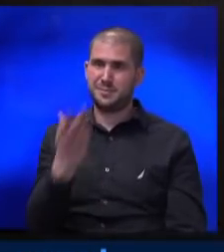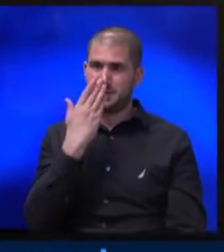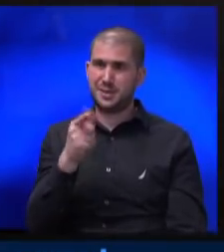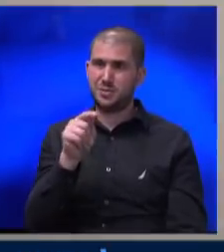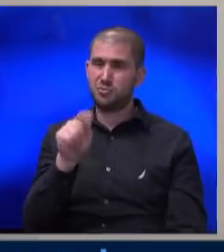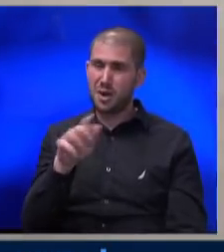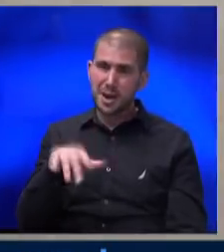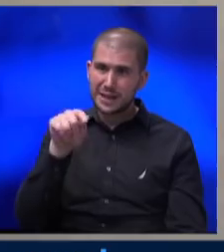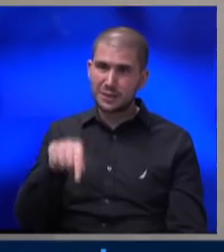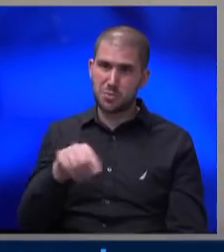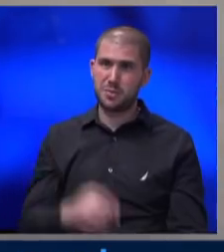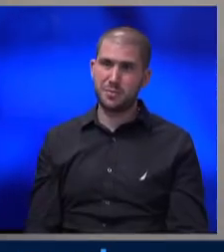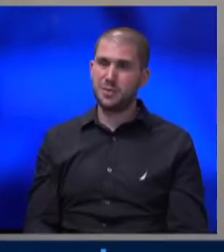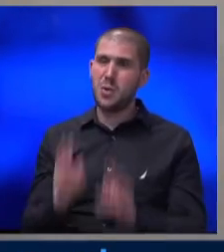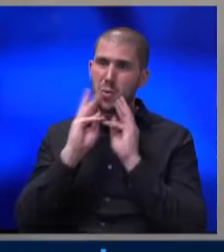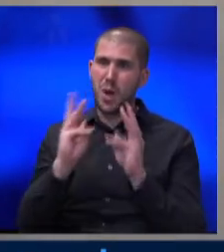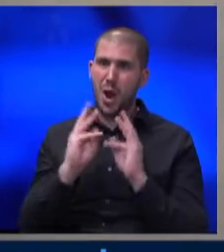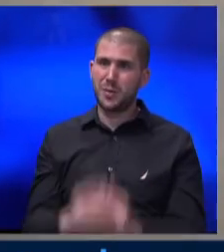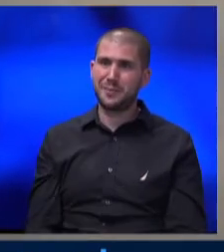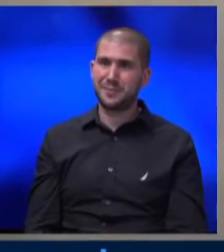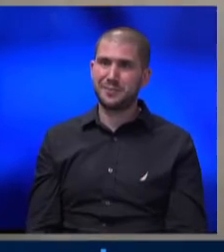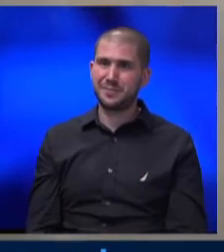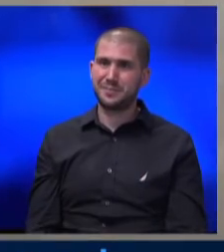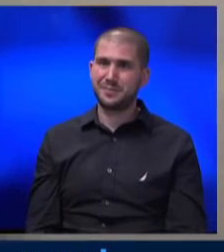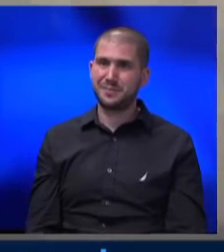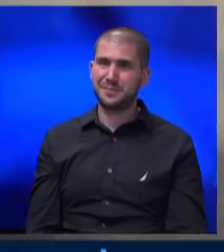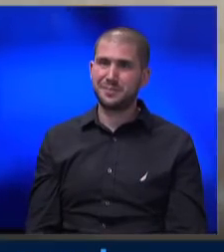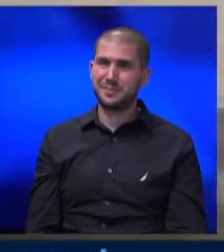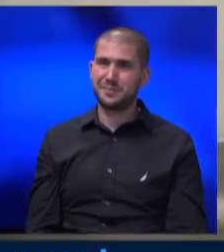ושלך יהיה באזור. וואו. וואו.